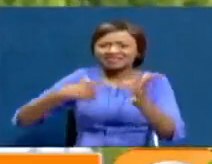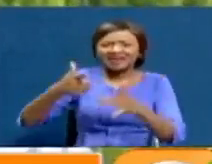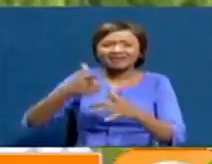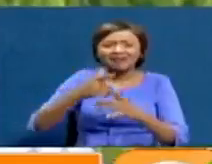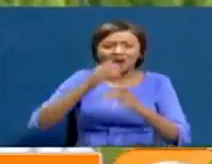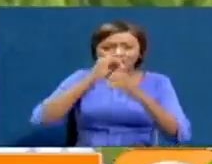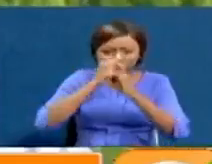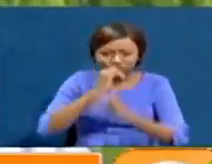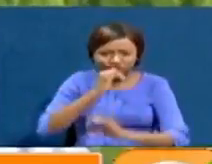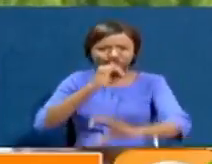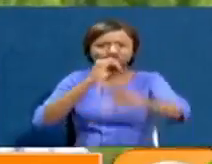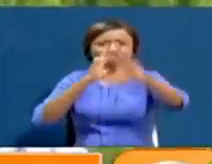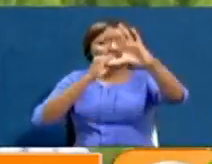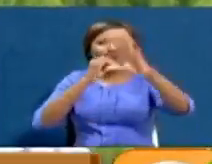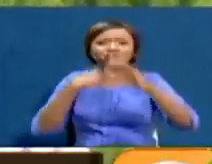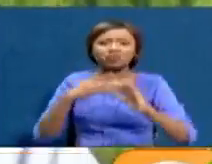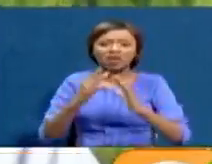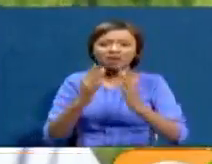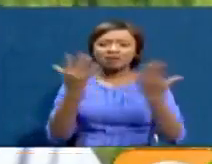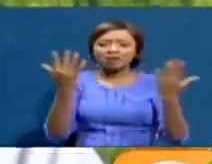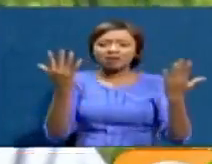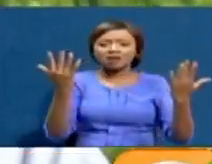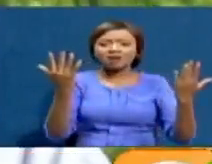na kuadhini.